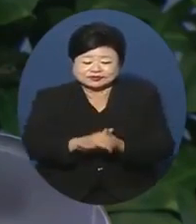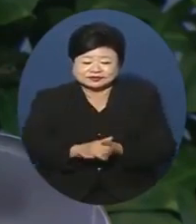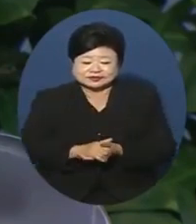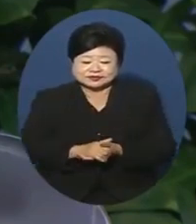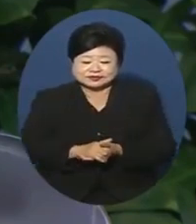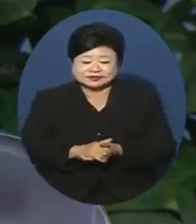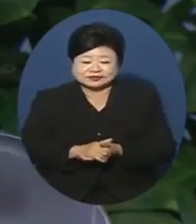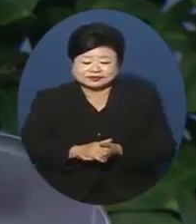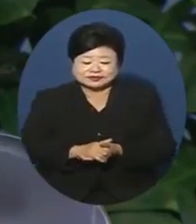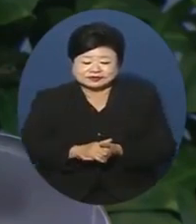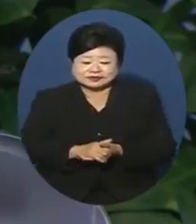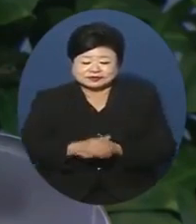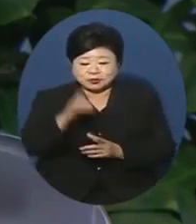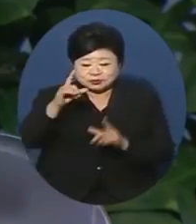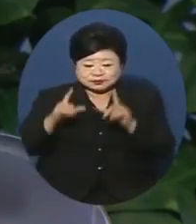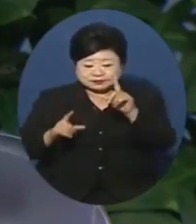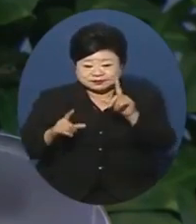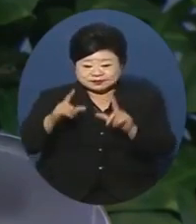장면에